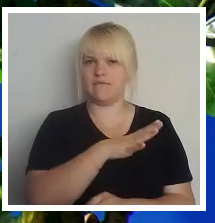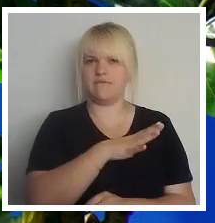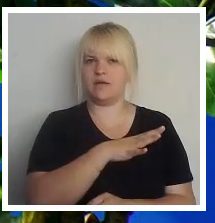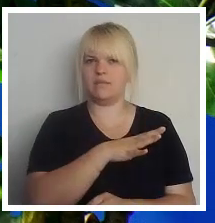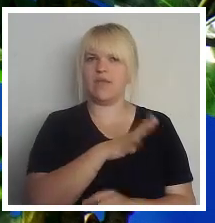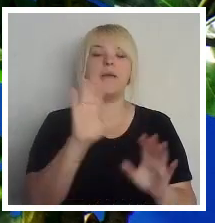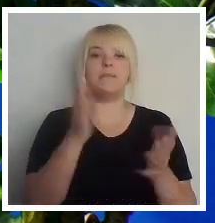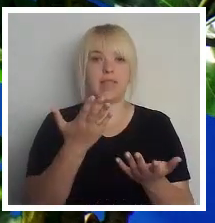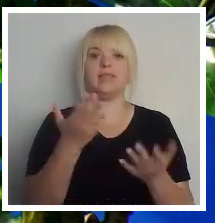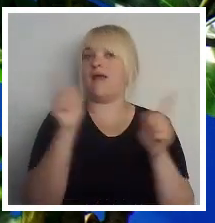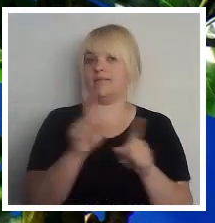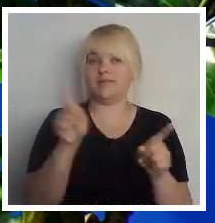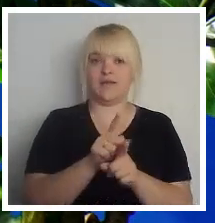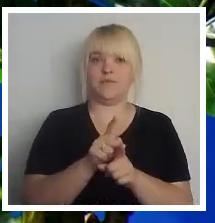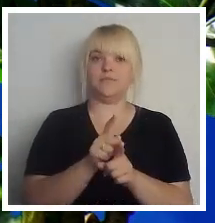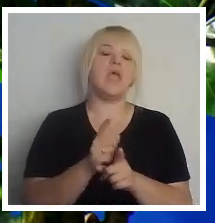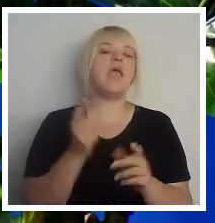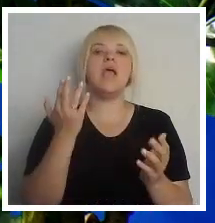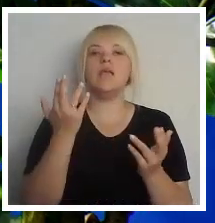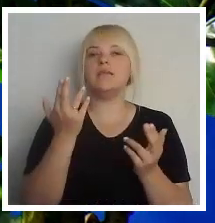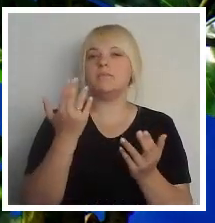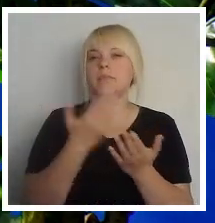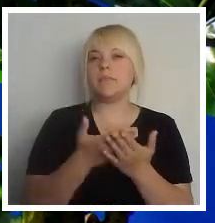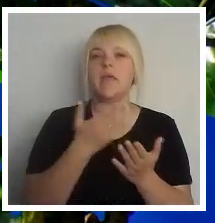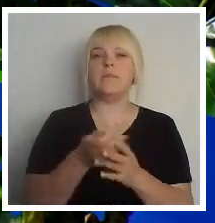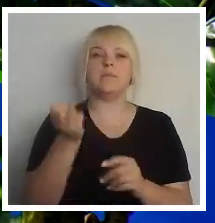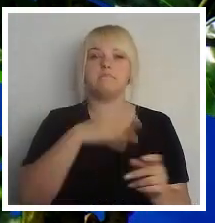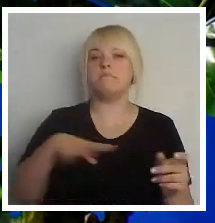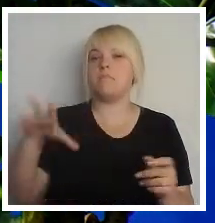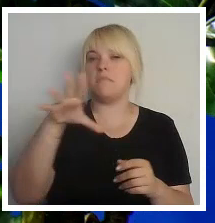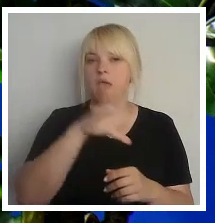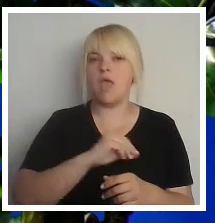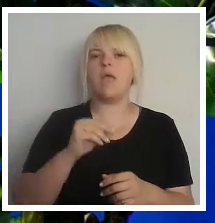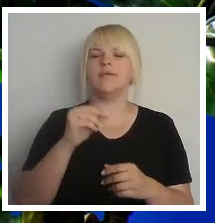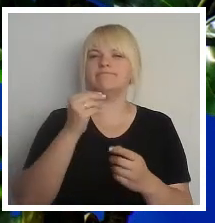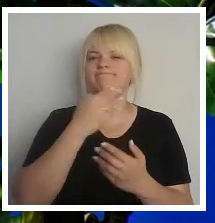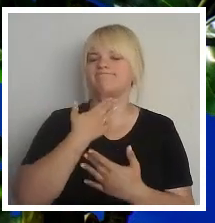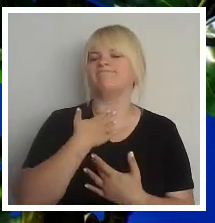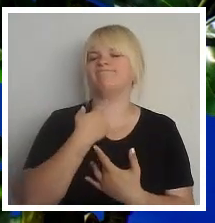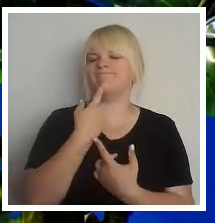atkal, ja mēs ļausimies kārdinājumam